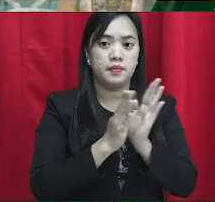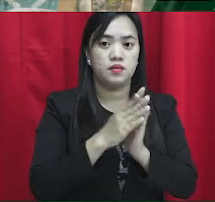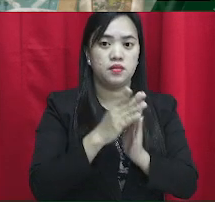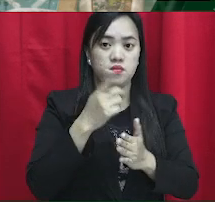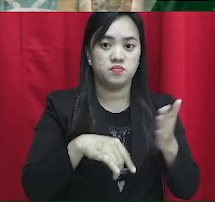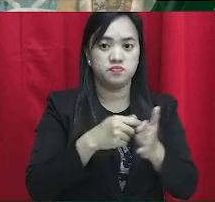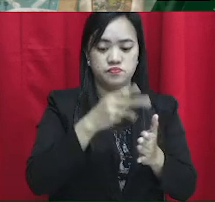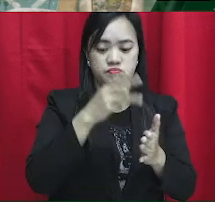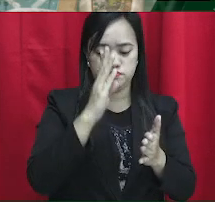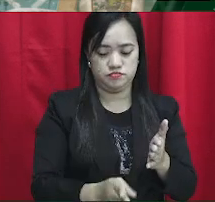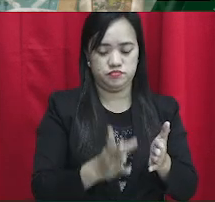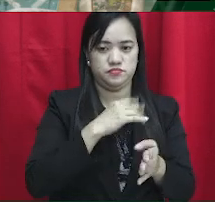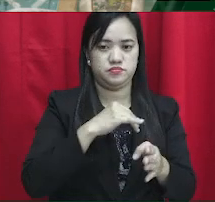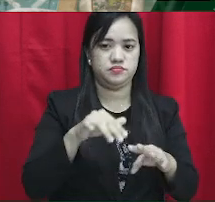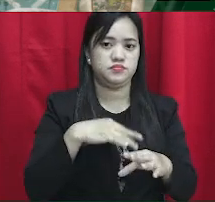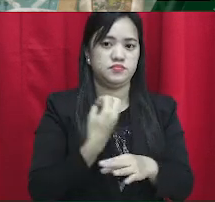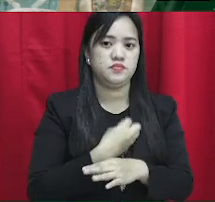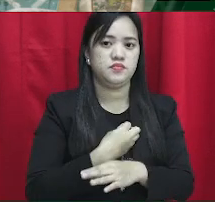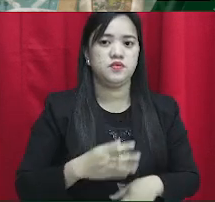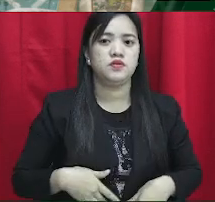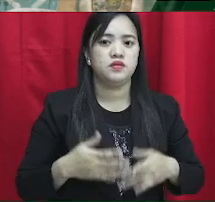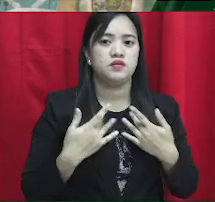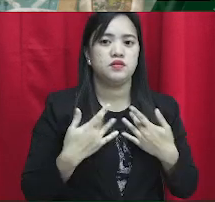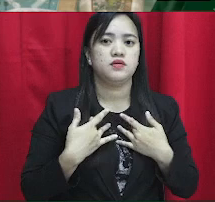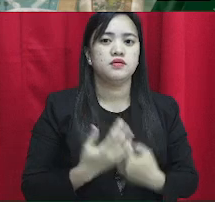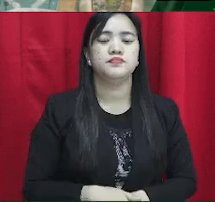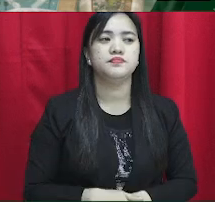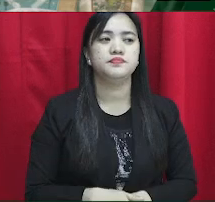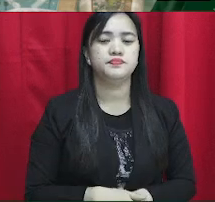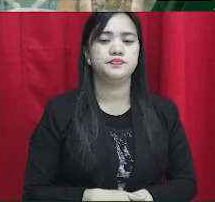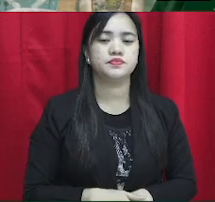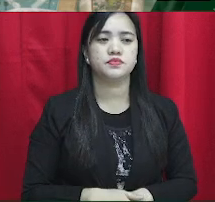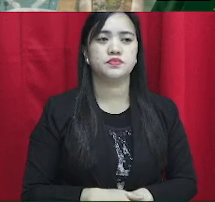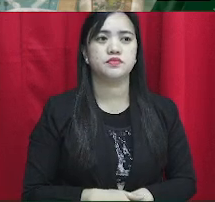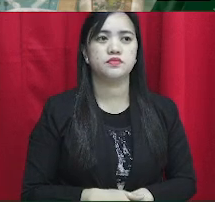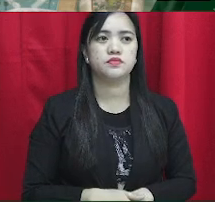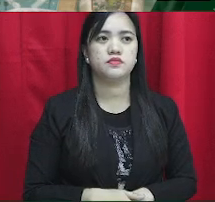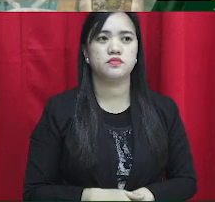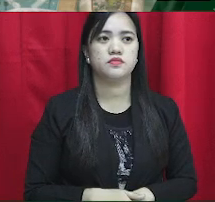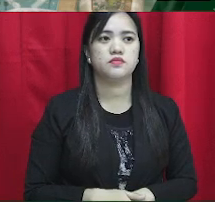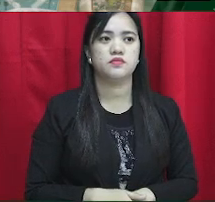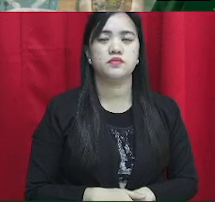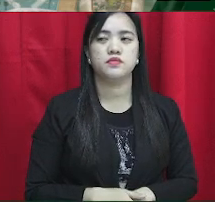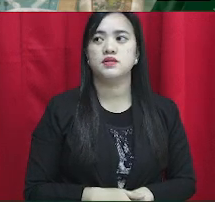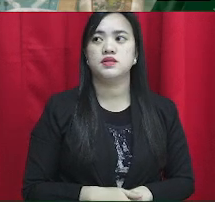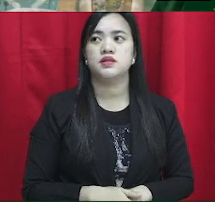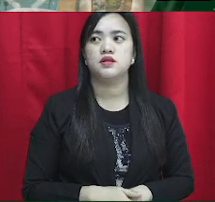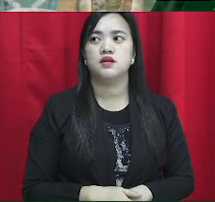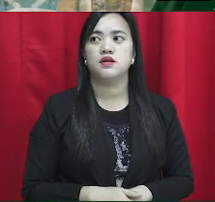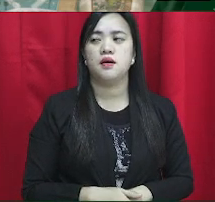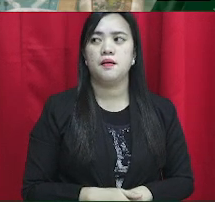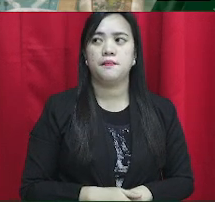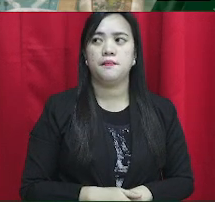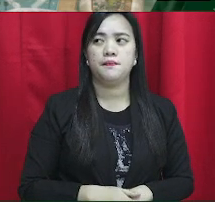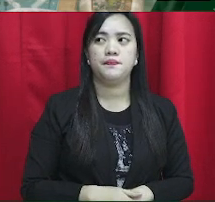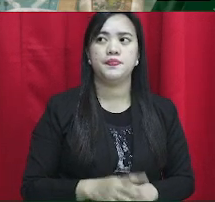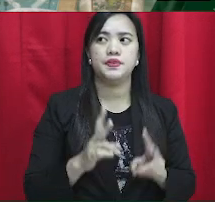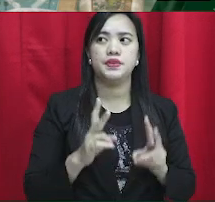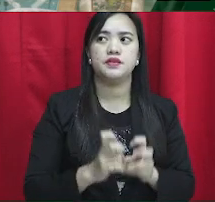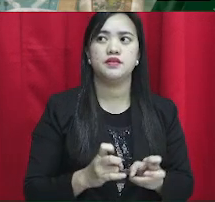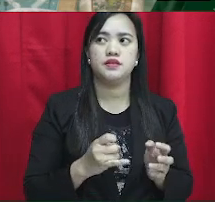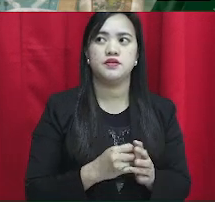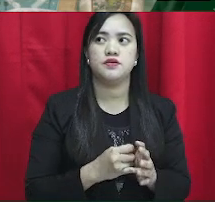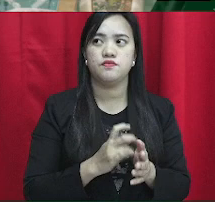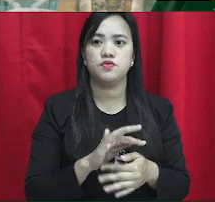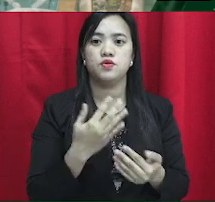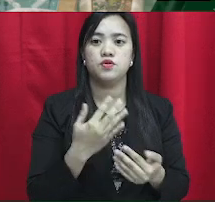nyo, alam nyo po yan yung sinasabi ko, Ma'am Sitcha, Ma'am Marinelli. Magamat hindi lahat ay may idea sa Biblia na katulad lang meron po